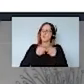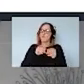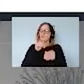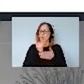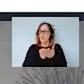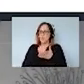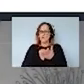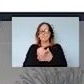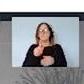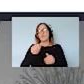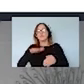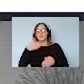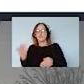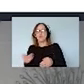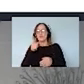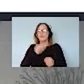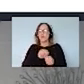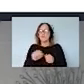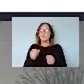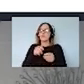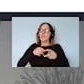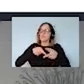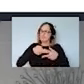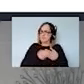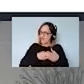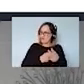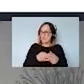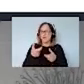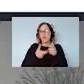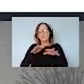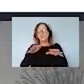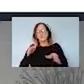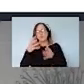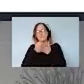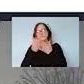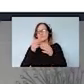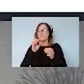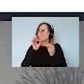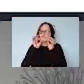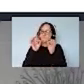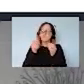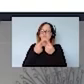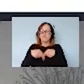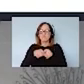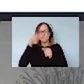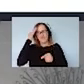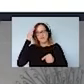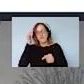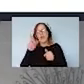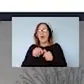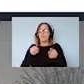to właśnie, że z jednej strony jest on takim narzędziownikiem i można tam znaleźć dużo konkretnych narzędzi i wiedzę, ale też